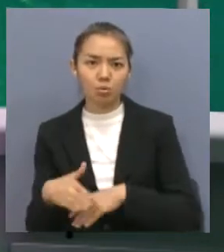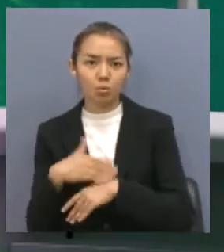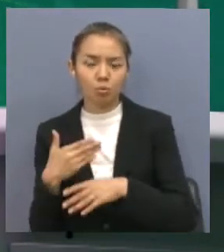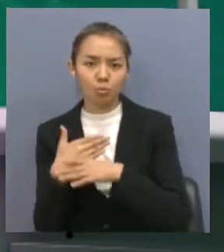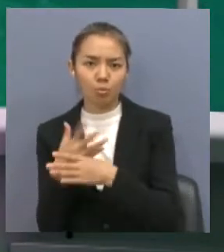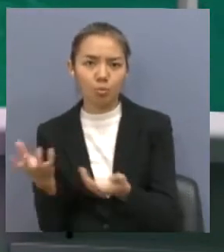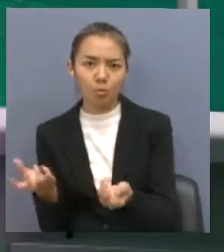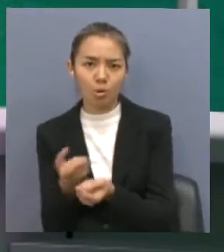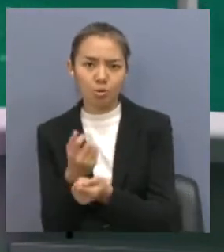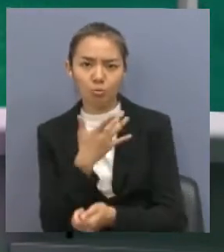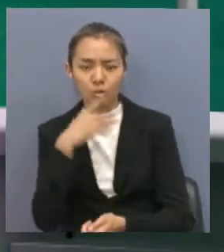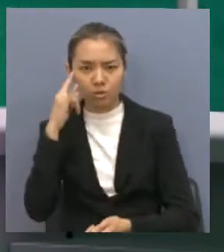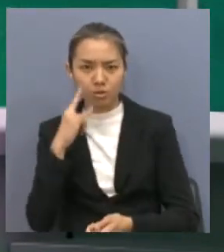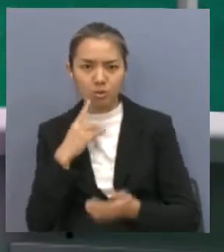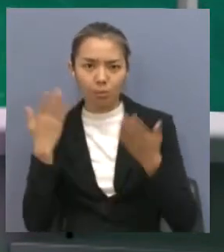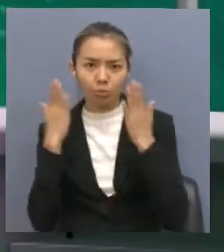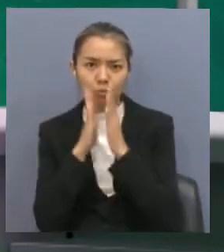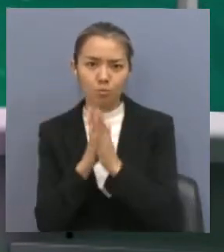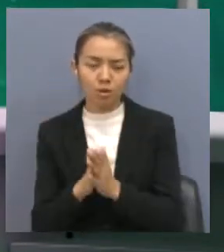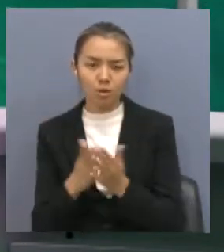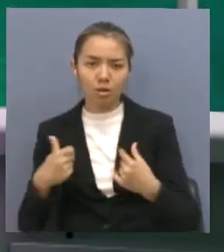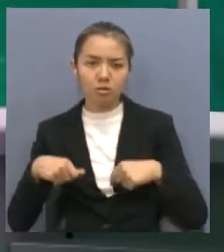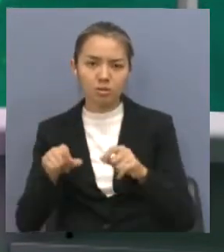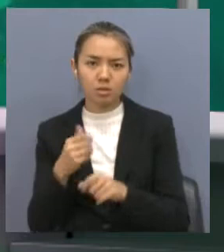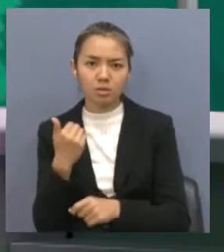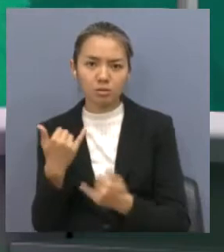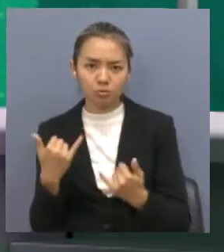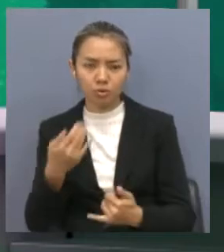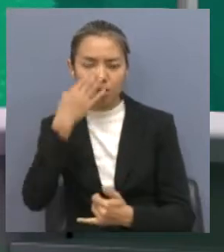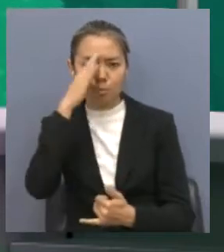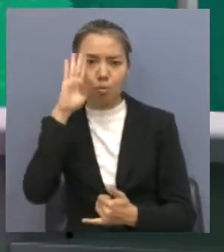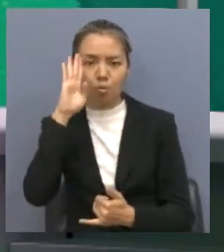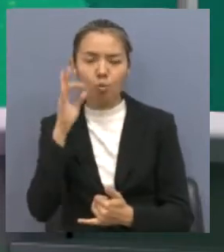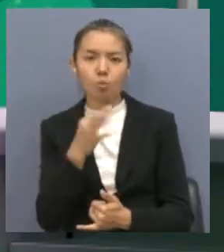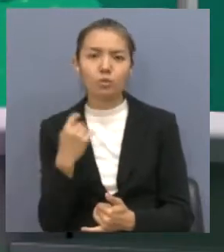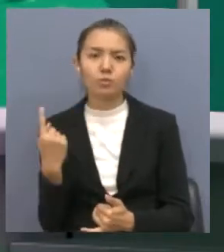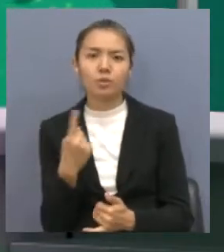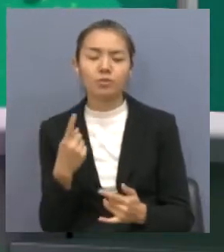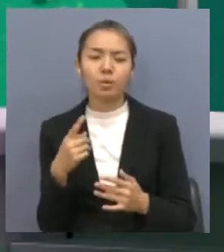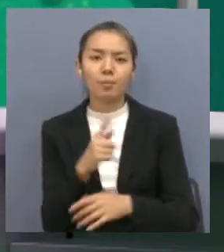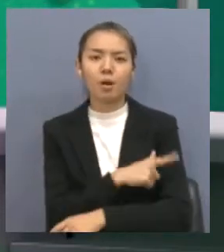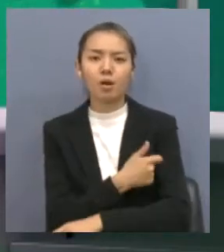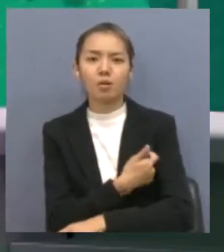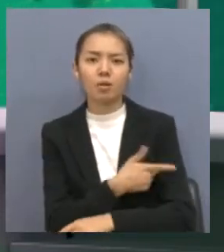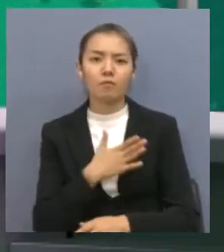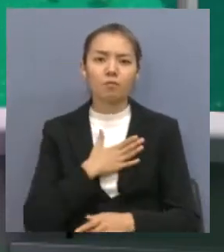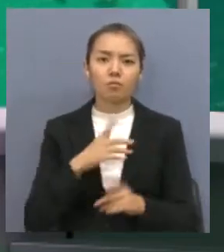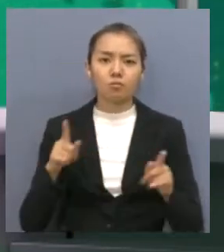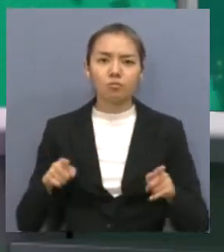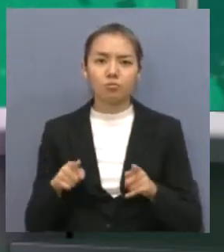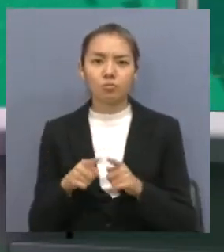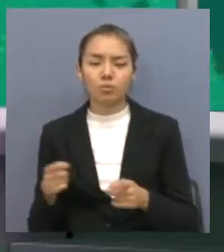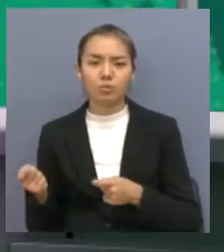ие болды. Қазақстан мұсылмандары діни басқармасының бастамасымен бүгінде Ақмола облысындағы аудандық ауруханаларының оттегі